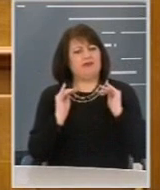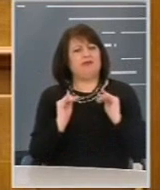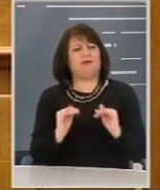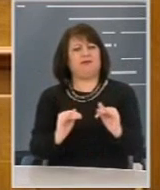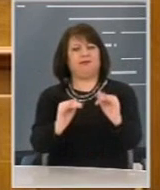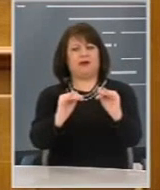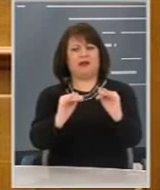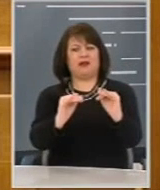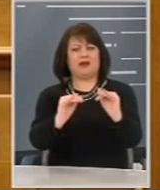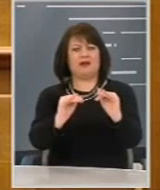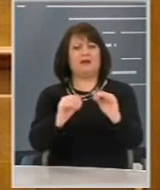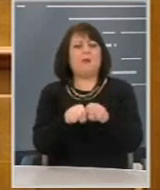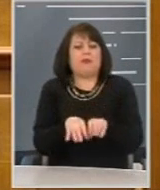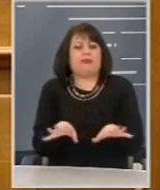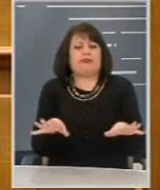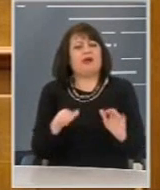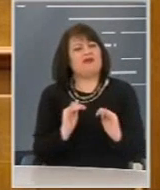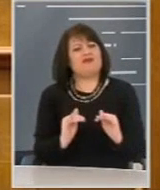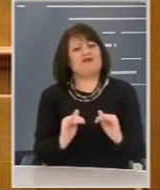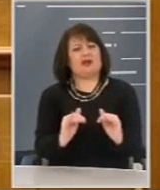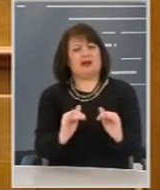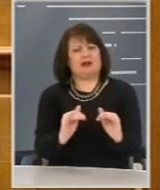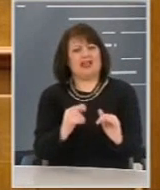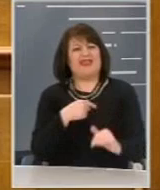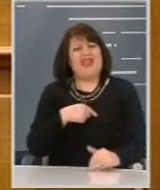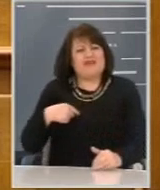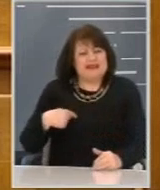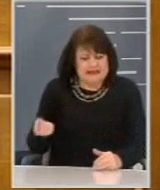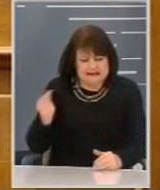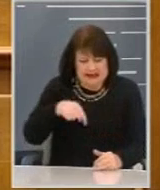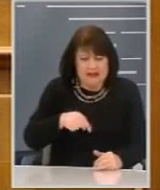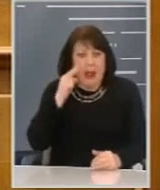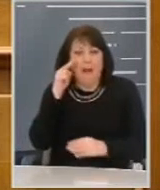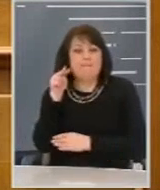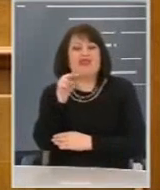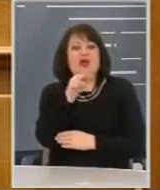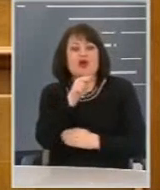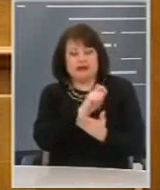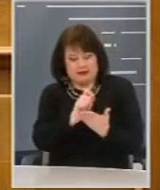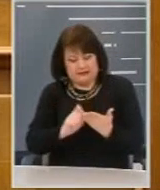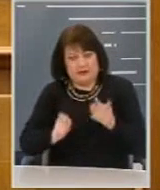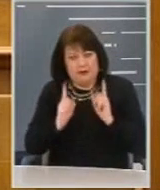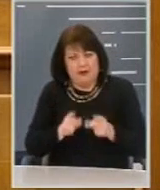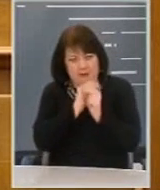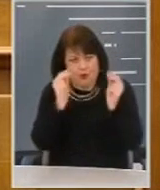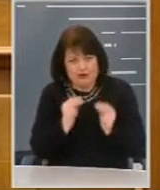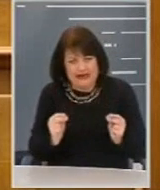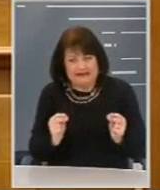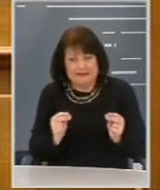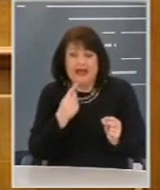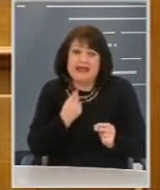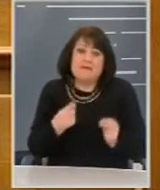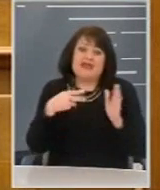Το πάρτι της πιστωτικής επέκτασης. Είναι δυνατόν να έρχεται επίσης διευθυντής των επιθεωρητών που κάνουν τα πορίσματα και να λέει ότι αν έκανα το πόρισμα